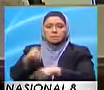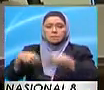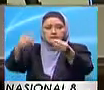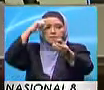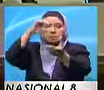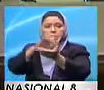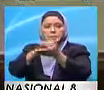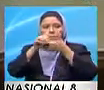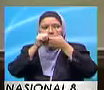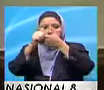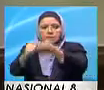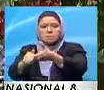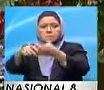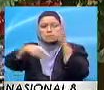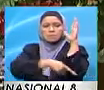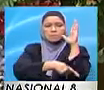Besar.